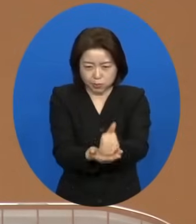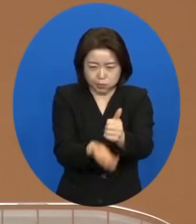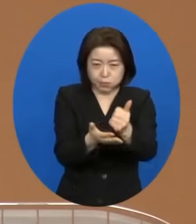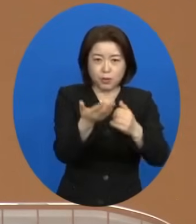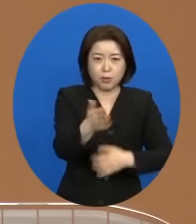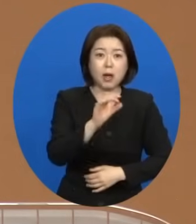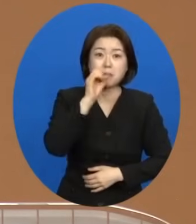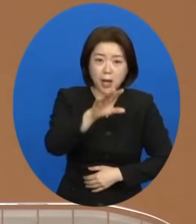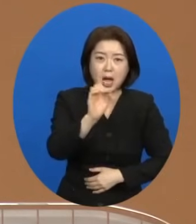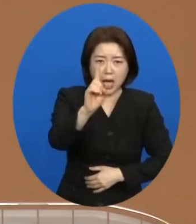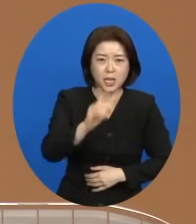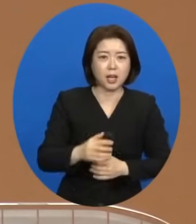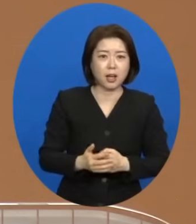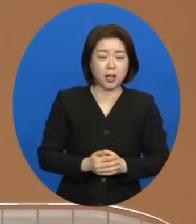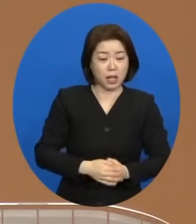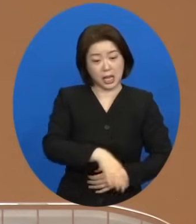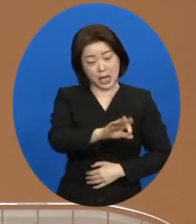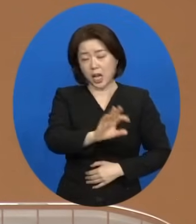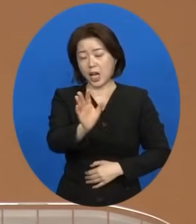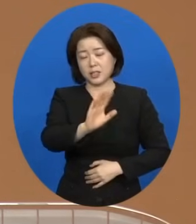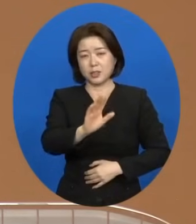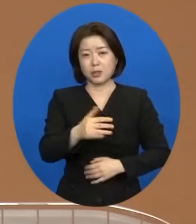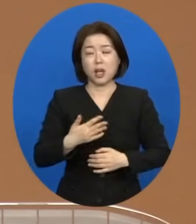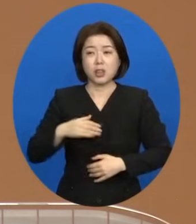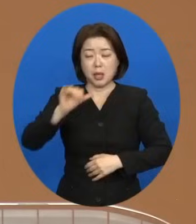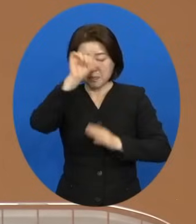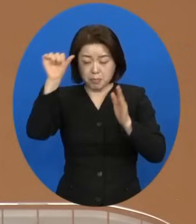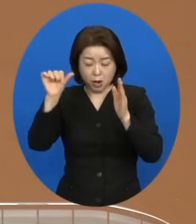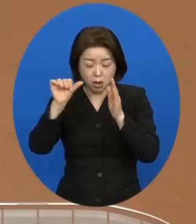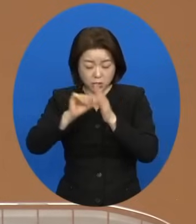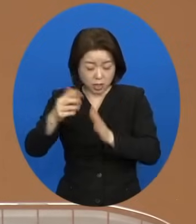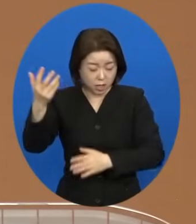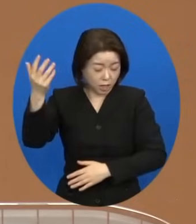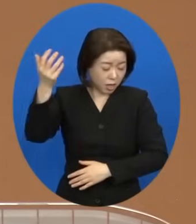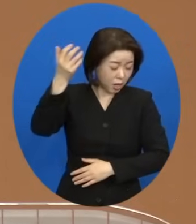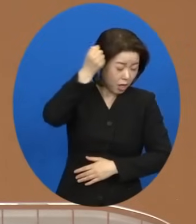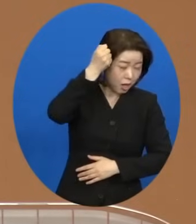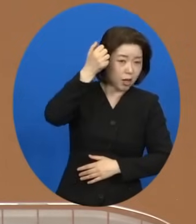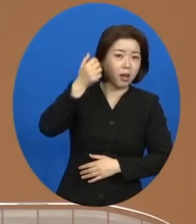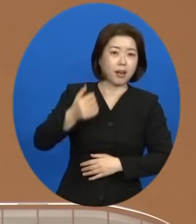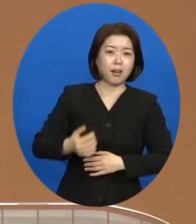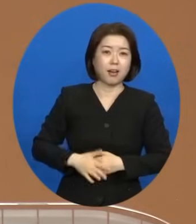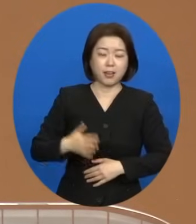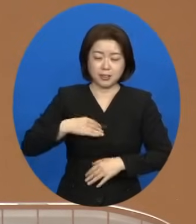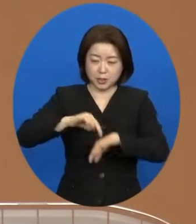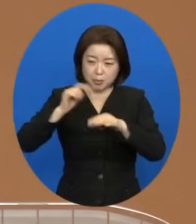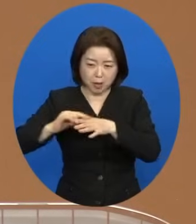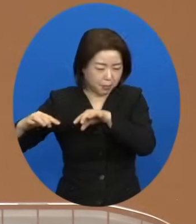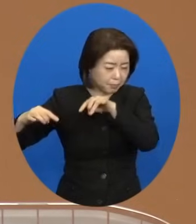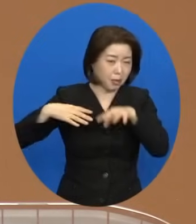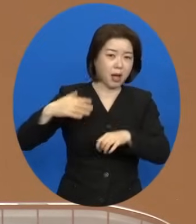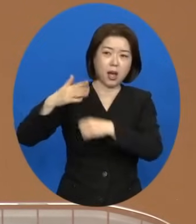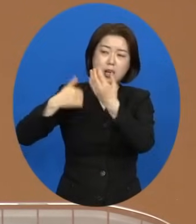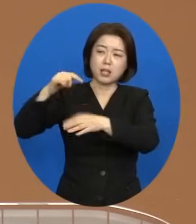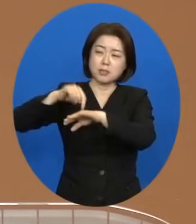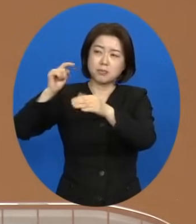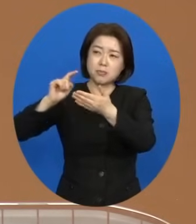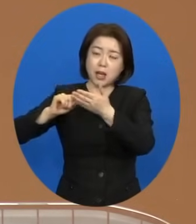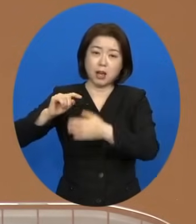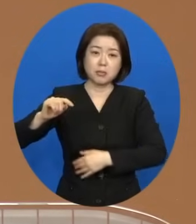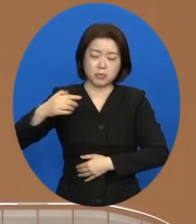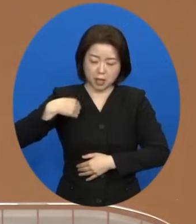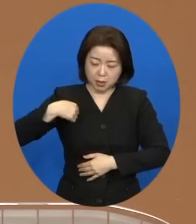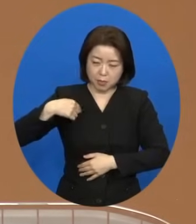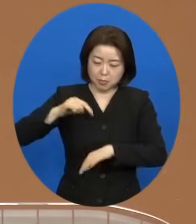아무것도 아닌 같 저의 평생에 뇌리에 박힐 정도로 그렇게 제 마음에 하나님의 말씀으로 신겨 졌는데